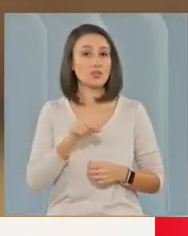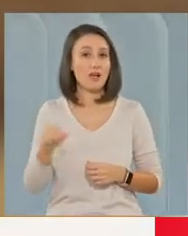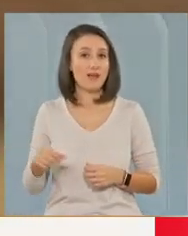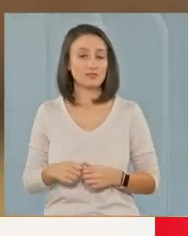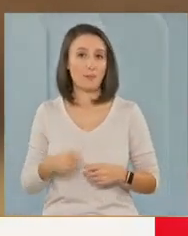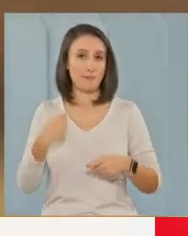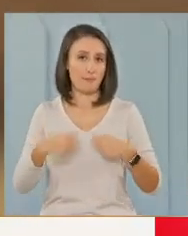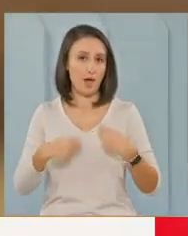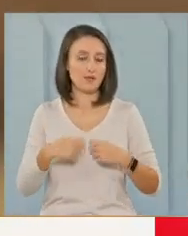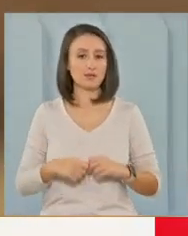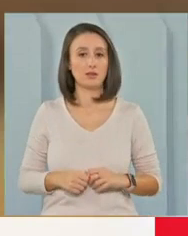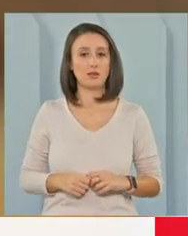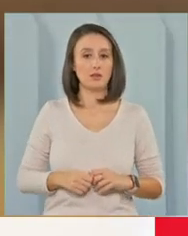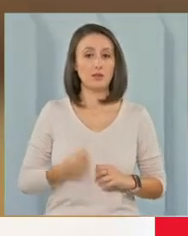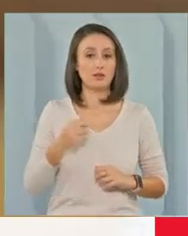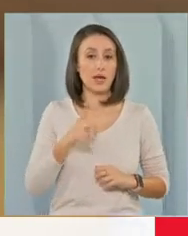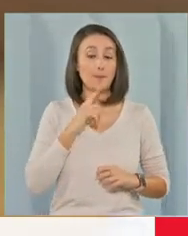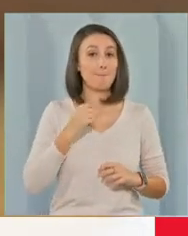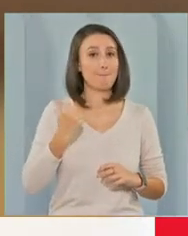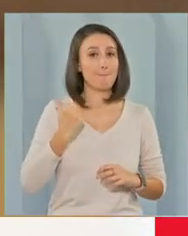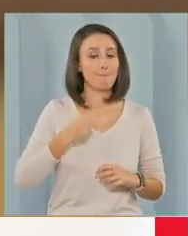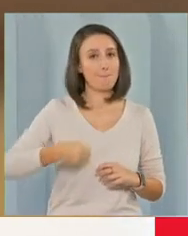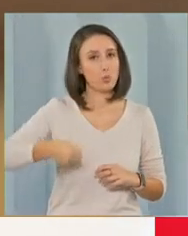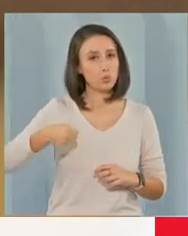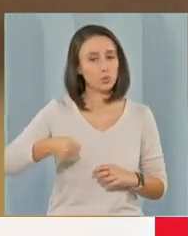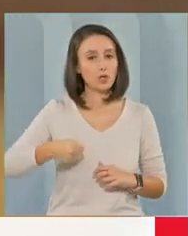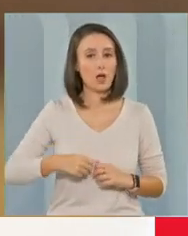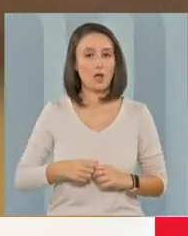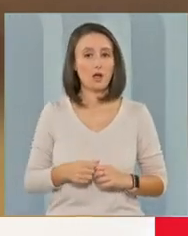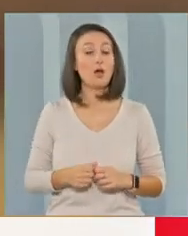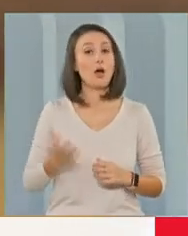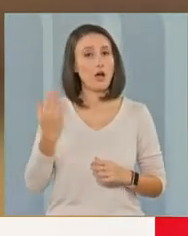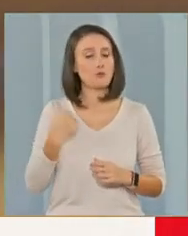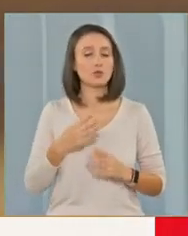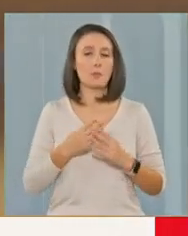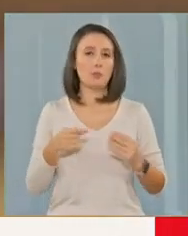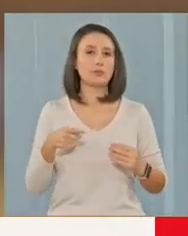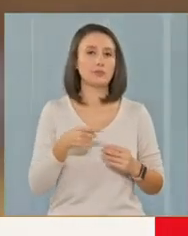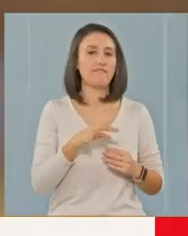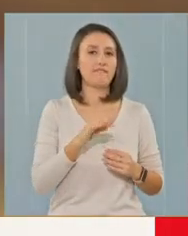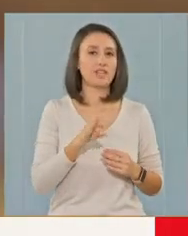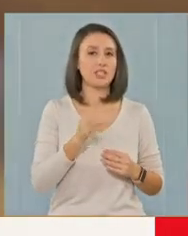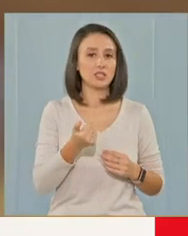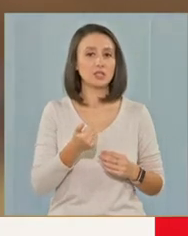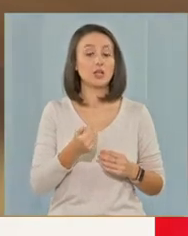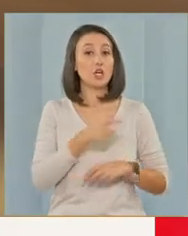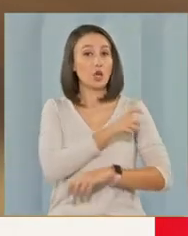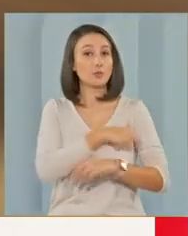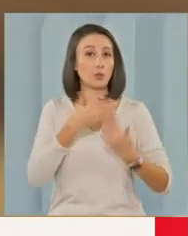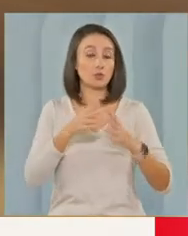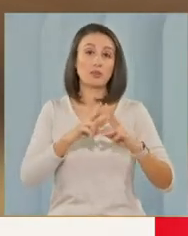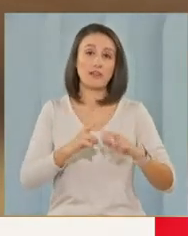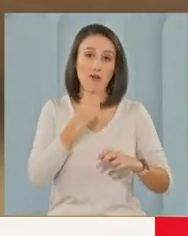dintr un supermarket din Galați numai că în pungile cu produsele de patiserie se aflau și larve de făină comisarii au demarat